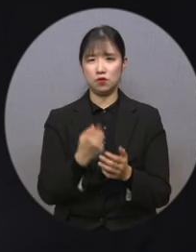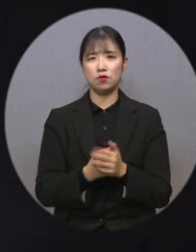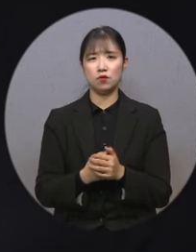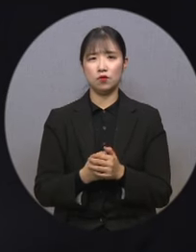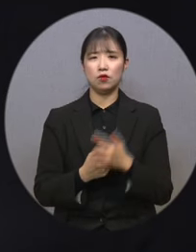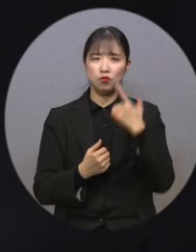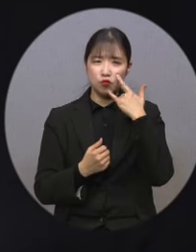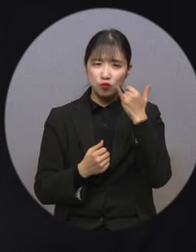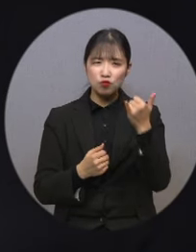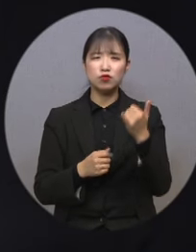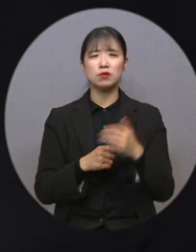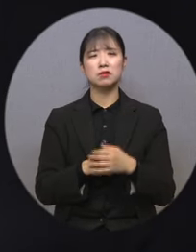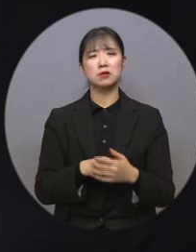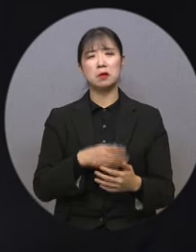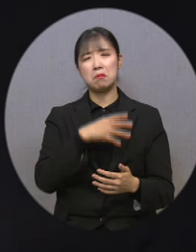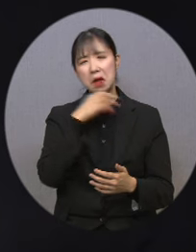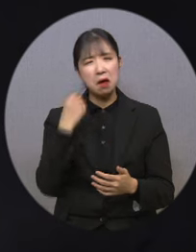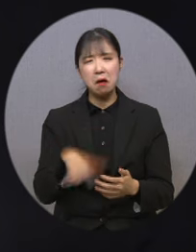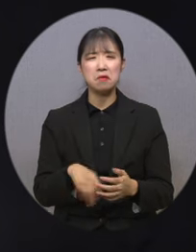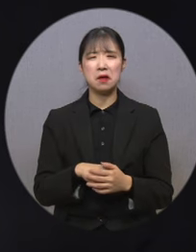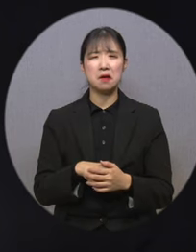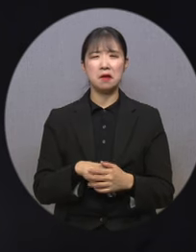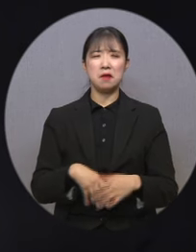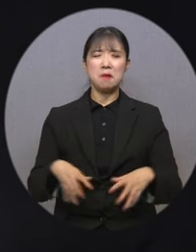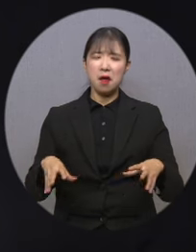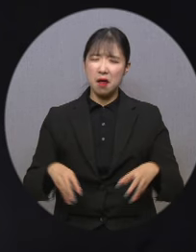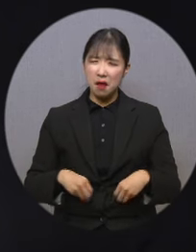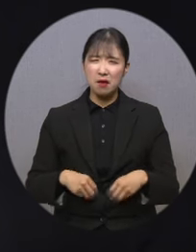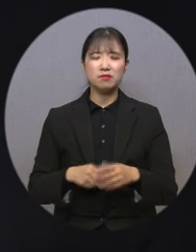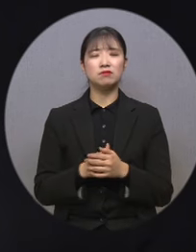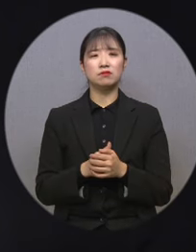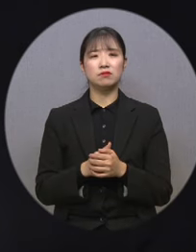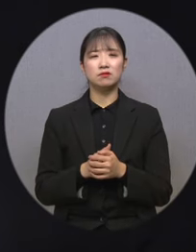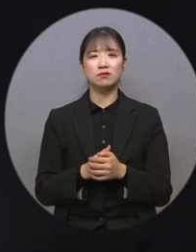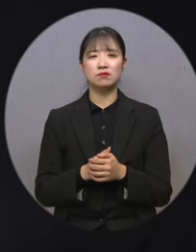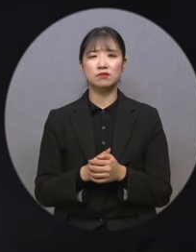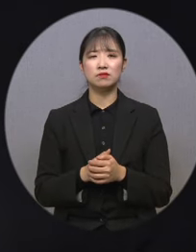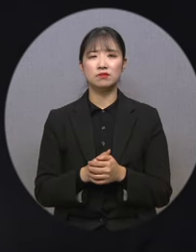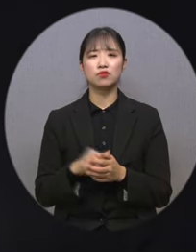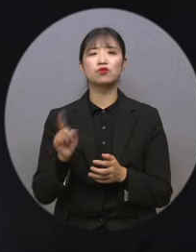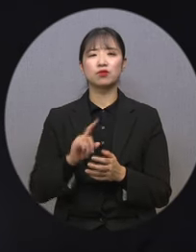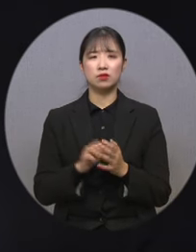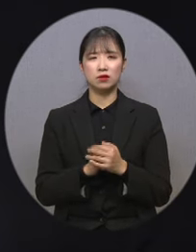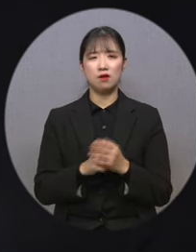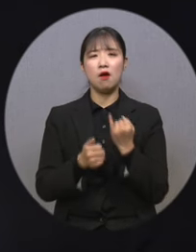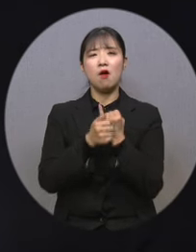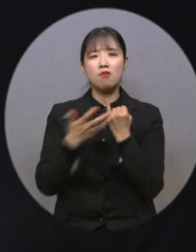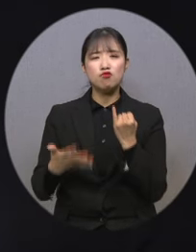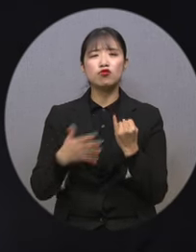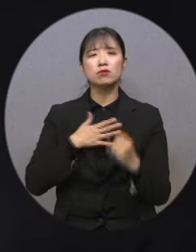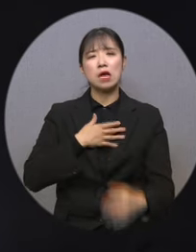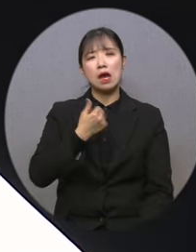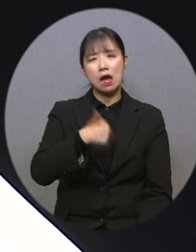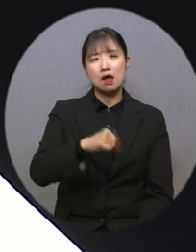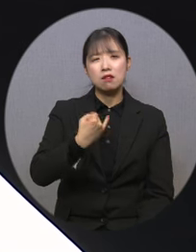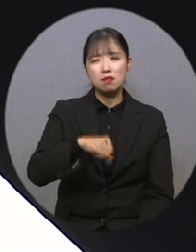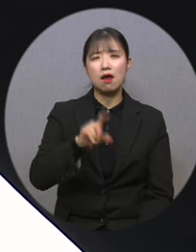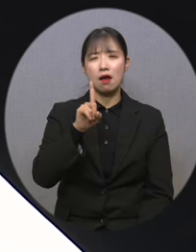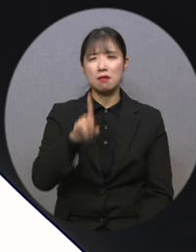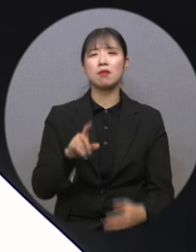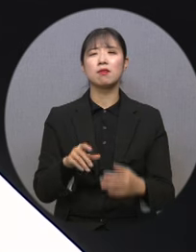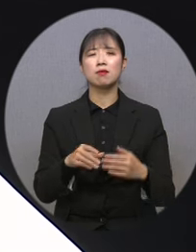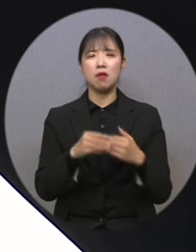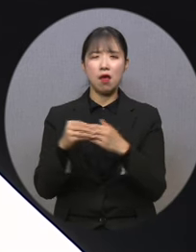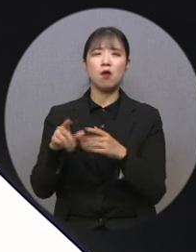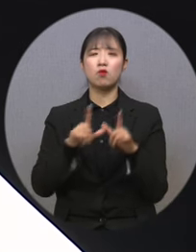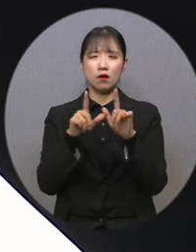그 부모님이 그렇게 뭐 맛이 없다고 그러고 때거리가 떨어져 가면 가부가 자기 아들 딸 하나 데리고 사는데